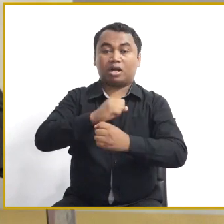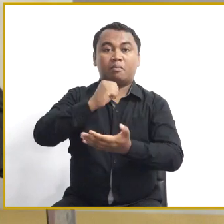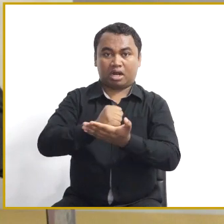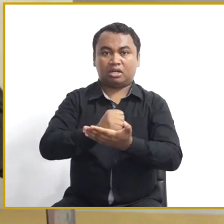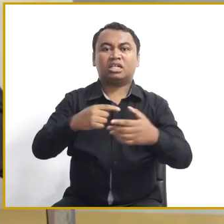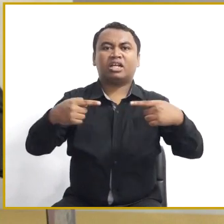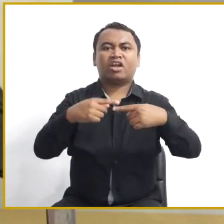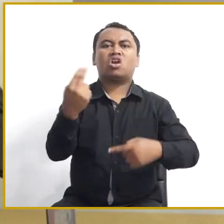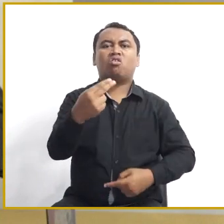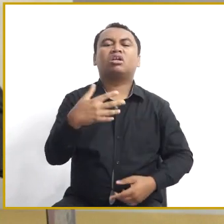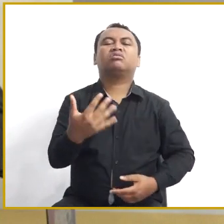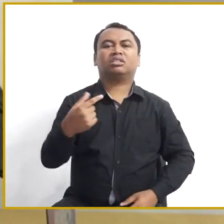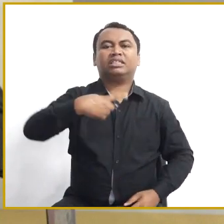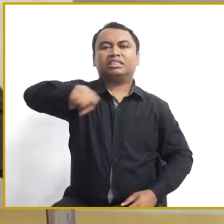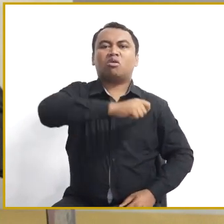Nahoana re tsika mbola noany?